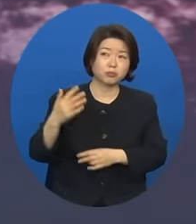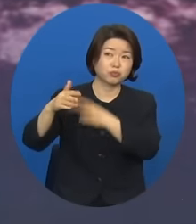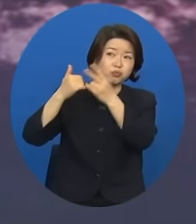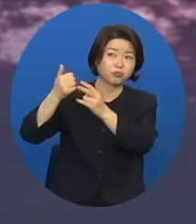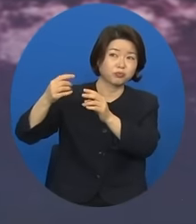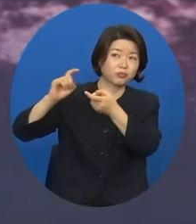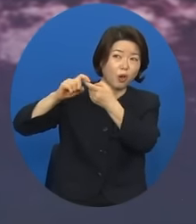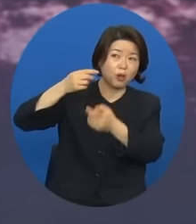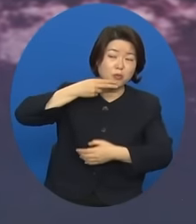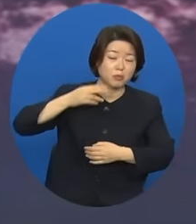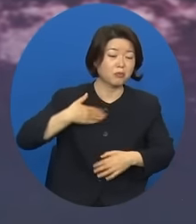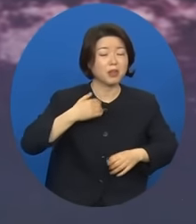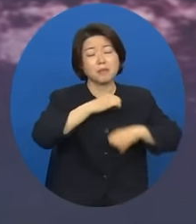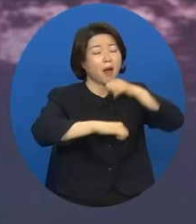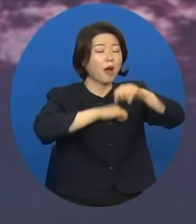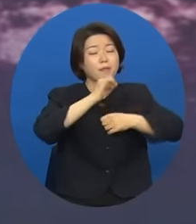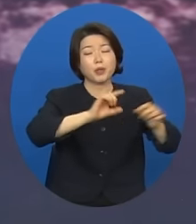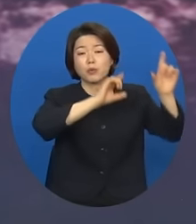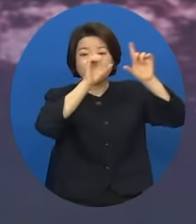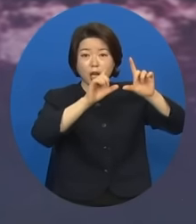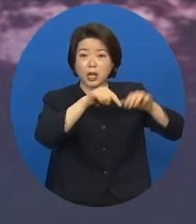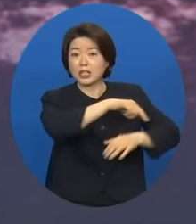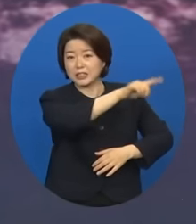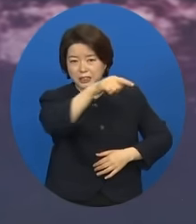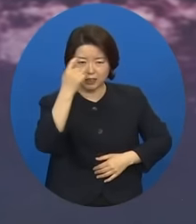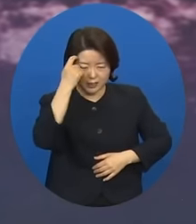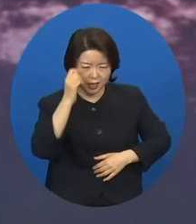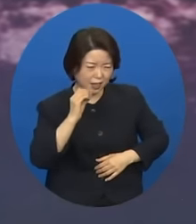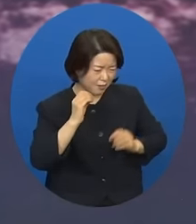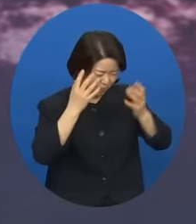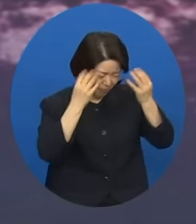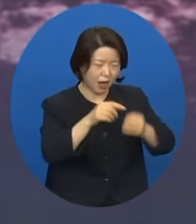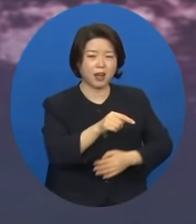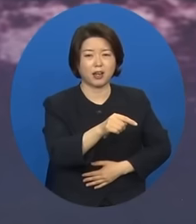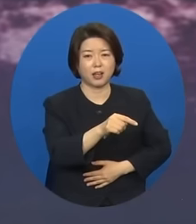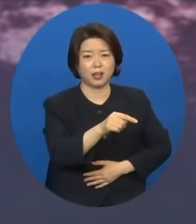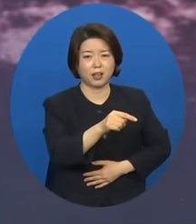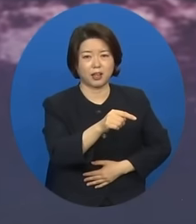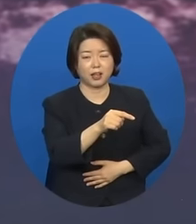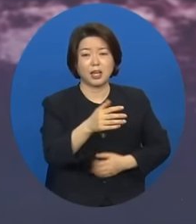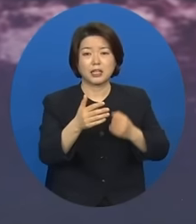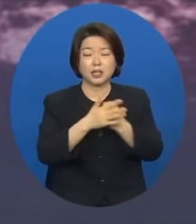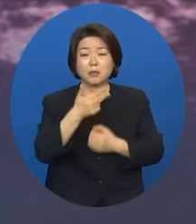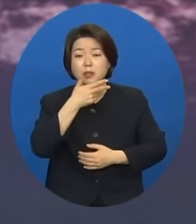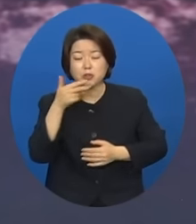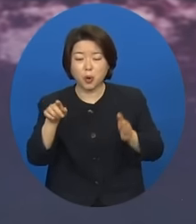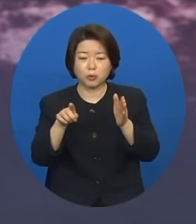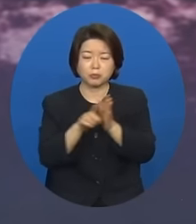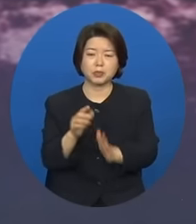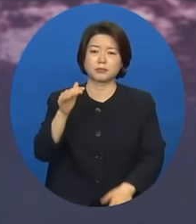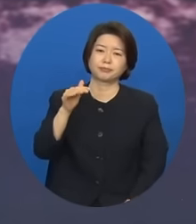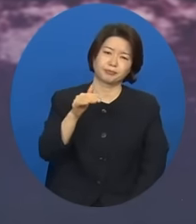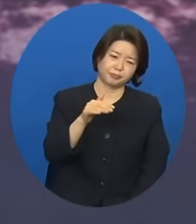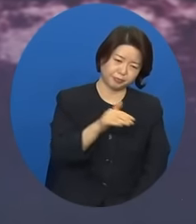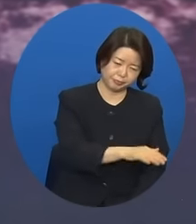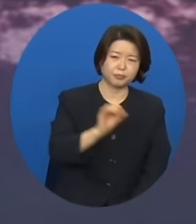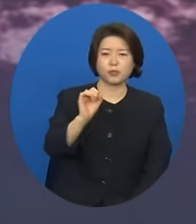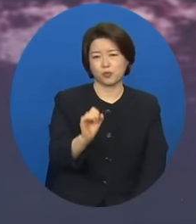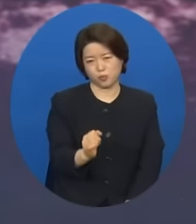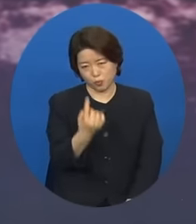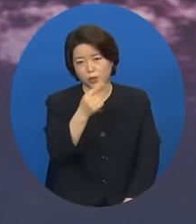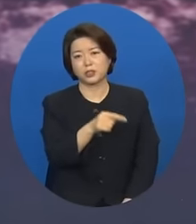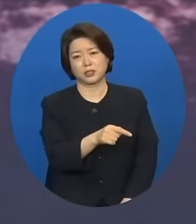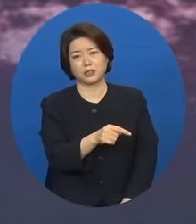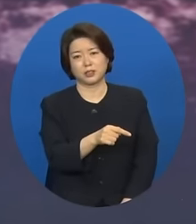우리 마음대로 살지 뭐 이렇게 되는 거예요 그것이 그 당시에 침체를 몰고 온 주요 원인이었다는 것이죠 근데